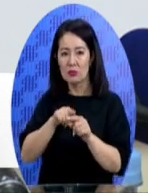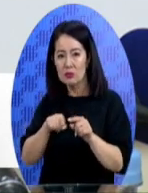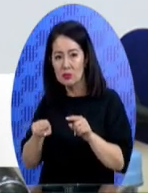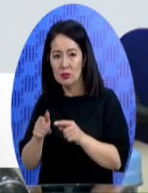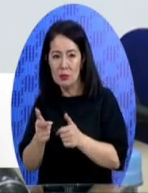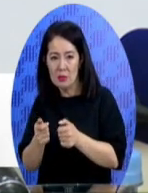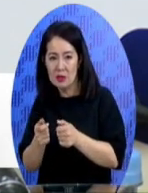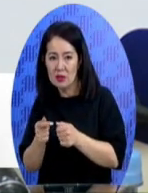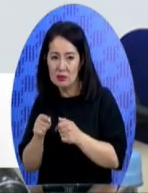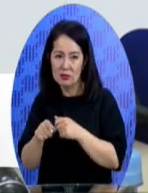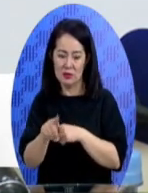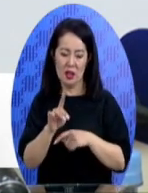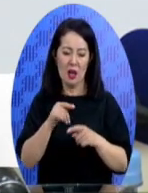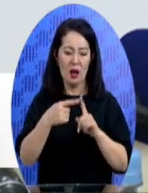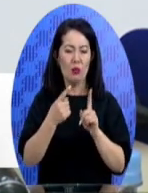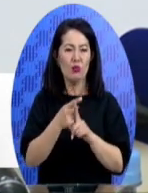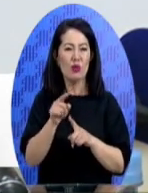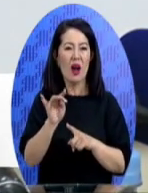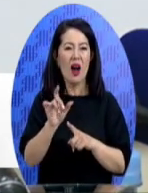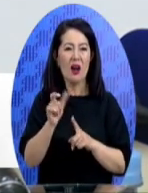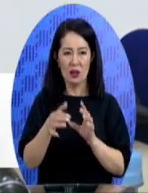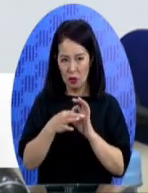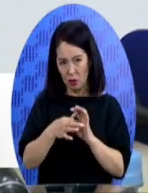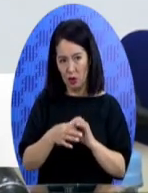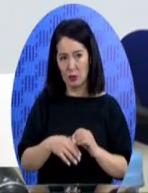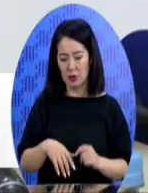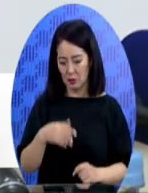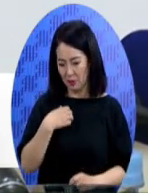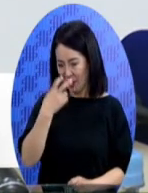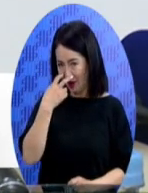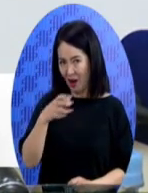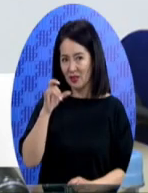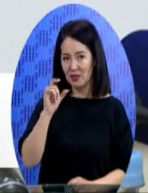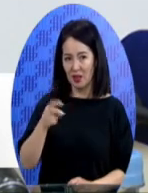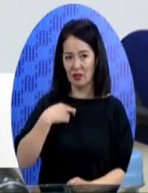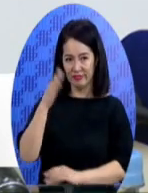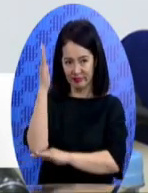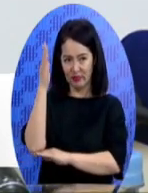мессеж үтсэ. Хэргийн талаар би бол үтсэ. Харсан.